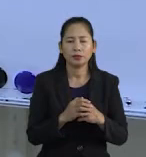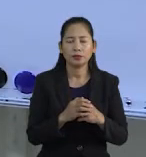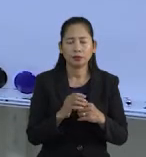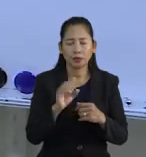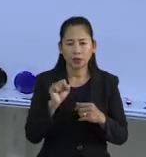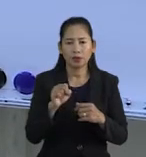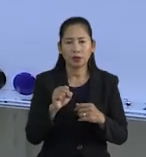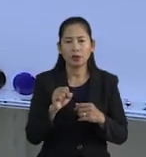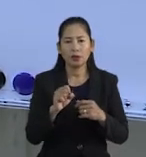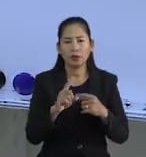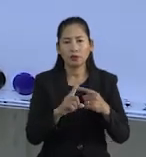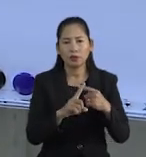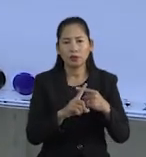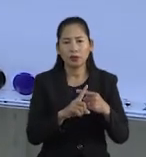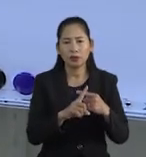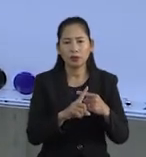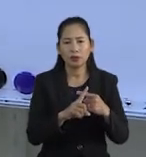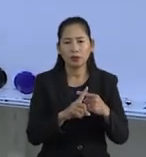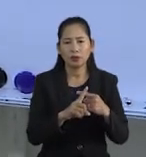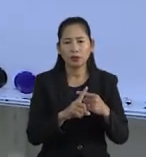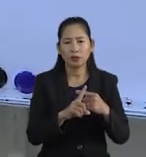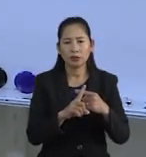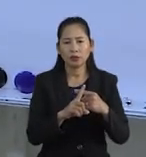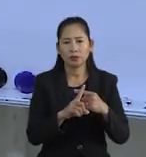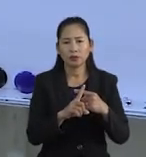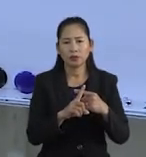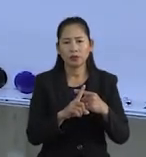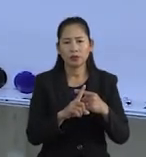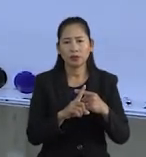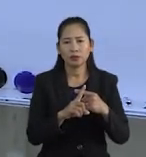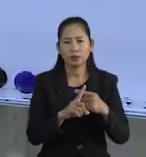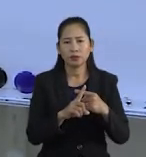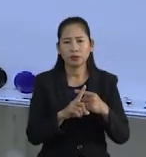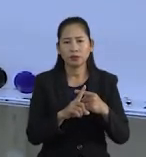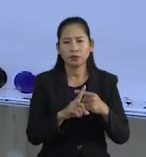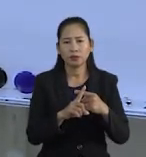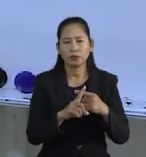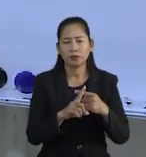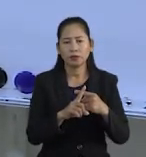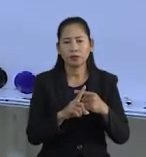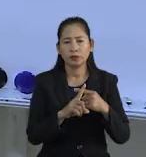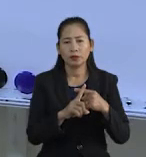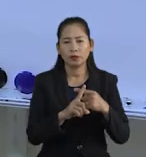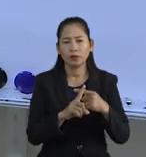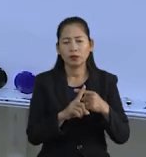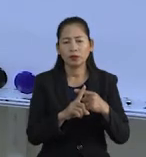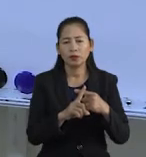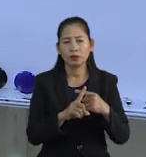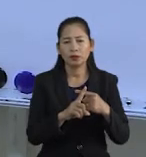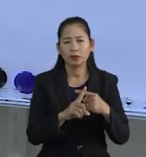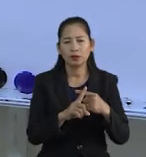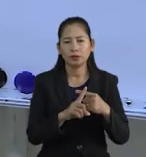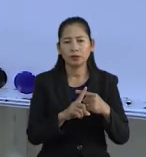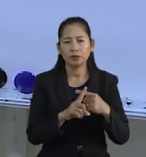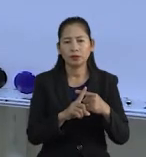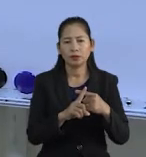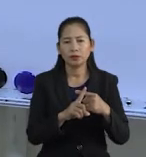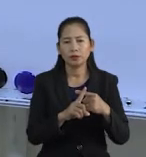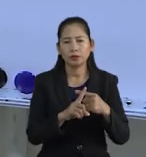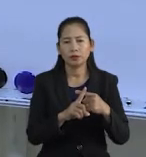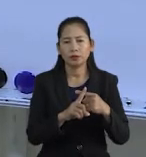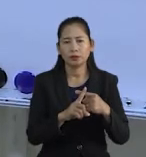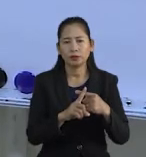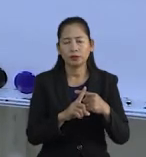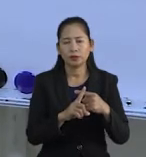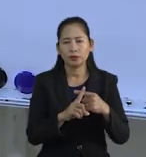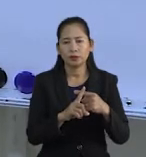bà hãy bộ mang tiết con bà dưỡng chọc này nhu hải chấn bốt chùm mùi nắng bà